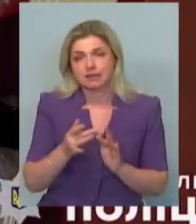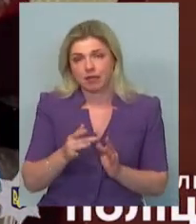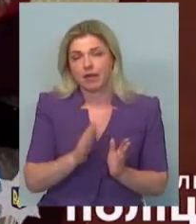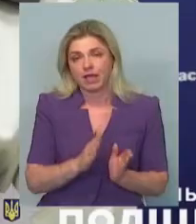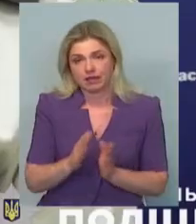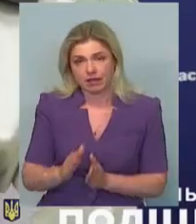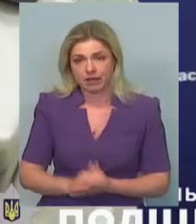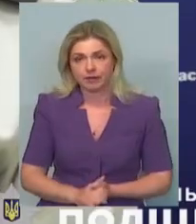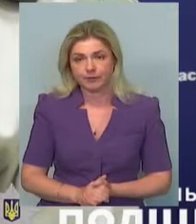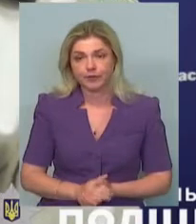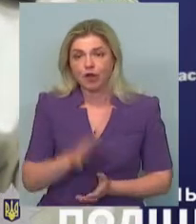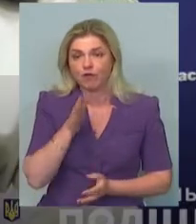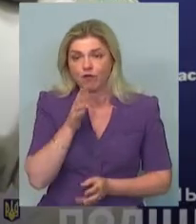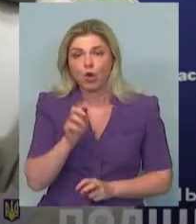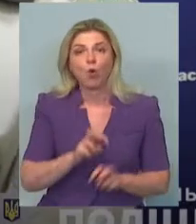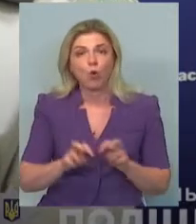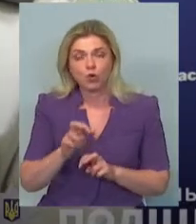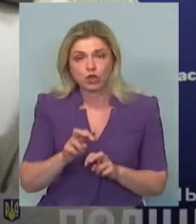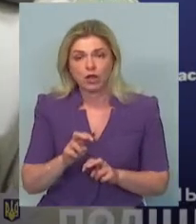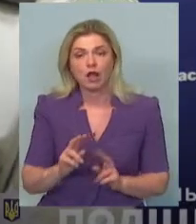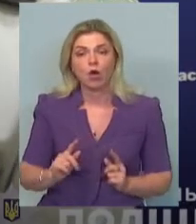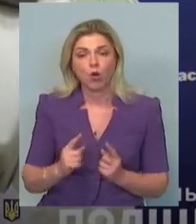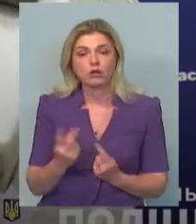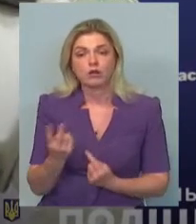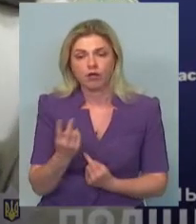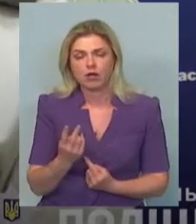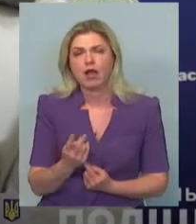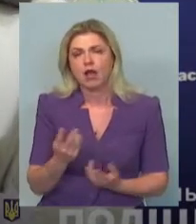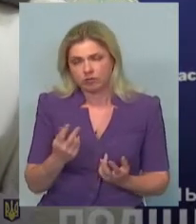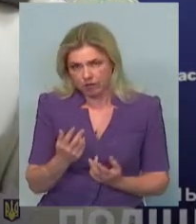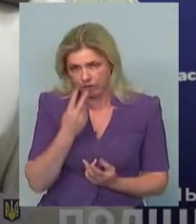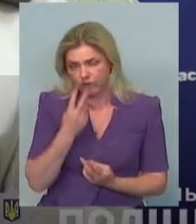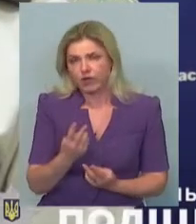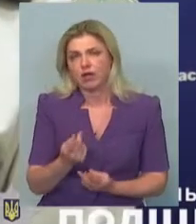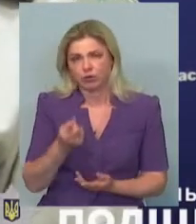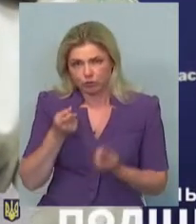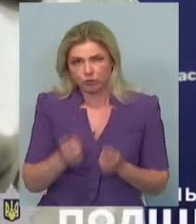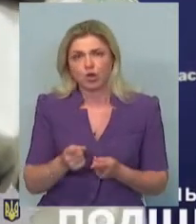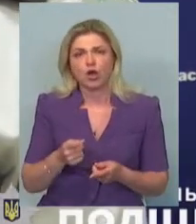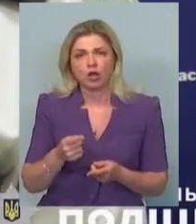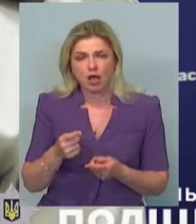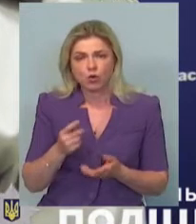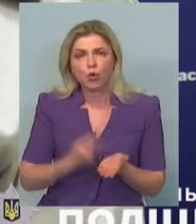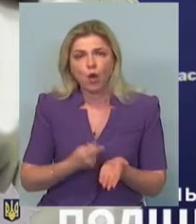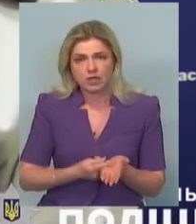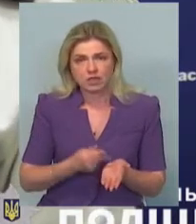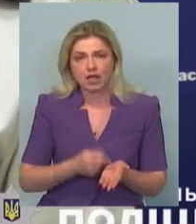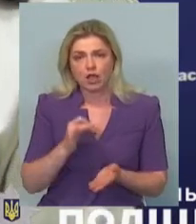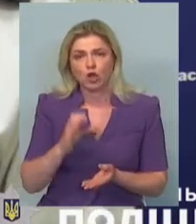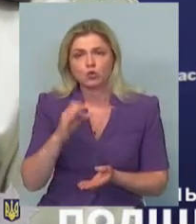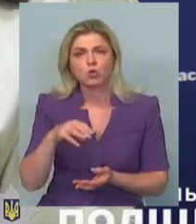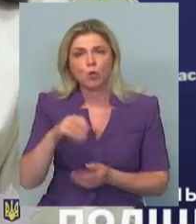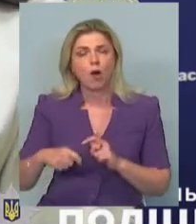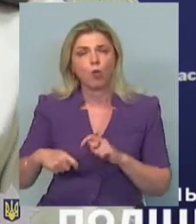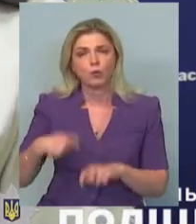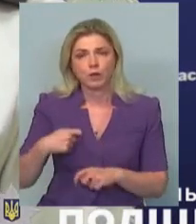У ході проведених обшуків отримані беззаперечні докази їх причетності до скоєних злочинів. Сума завданих збитків становить